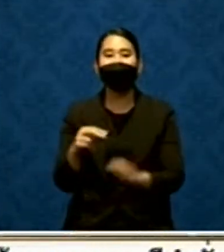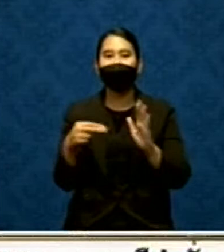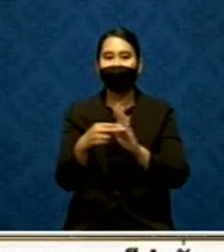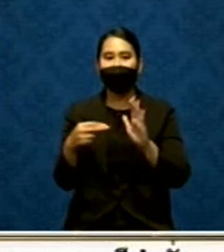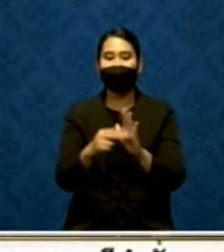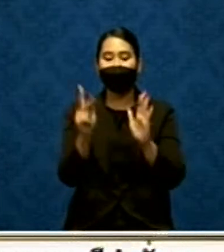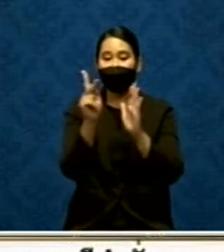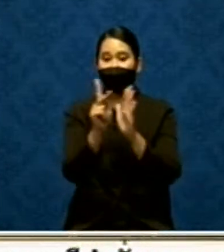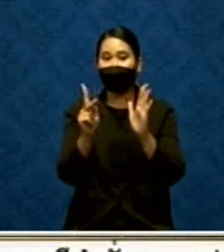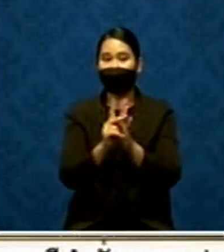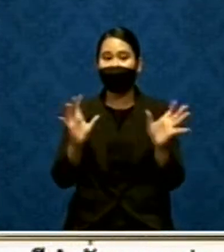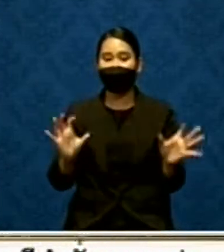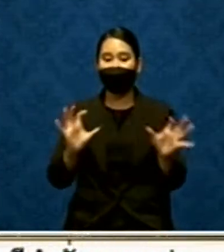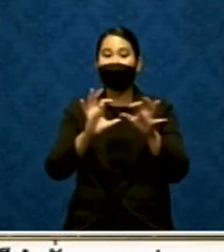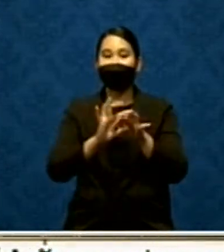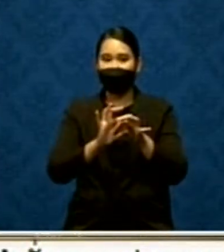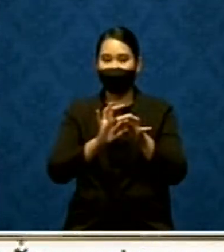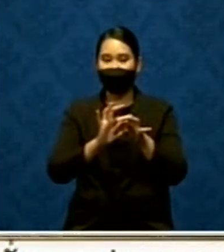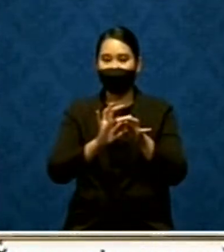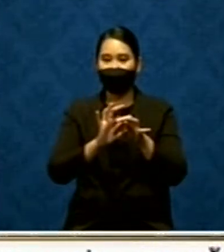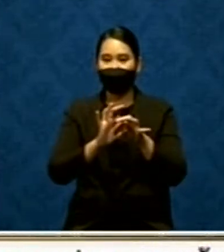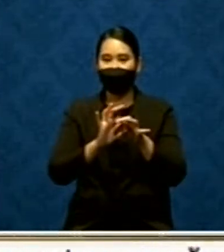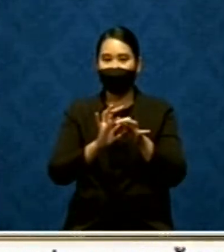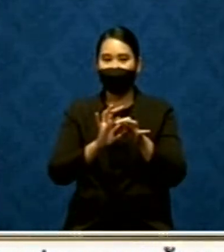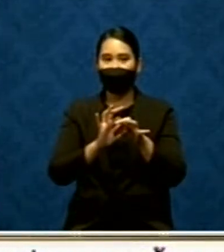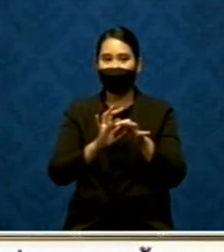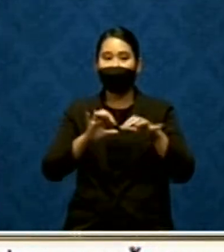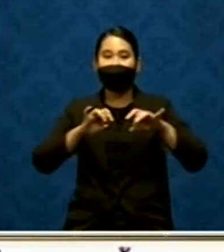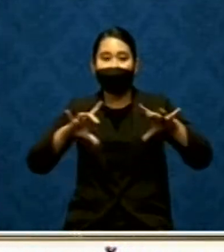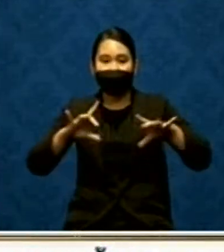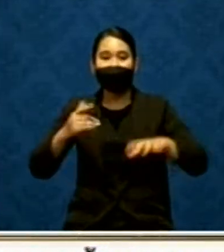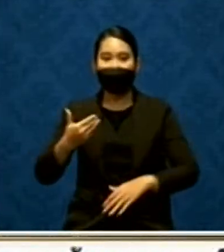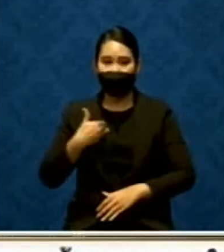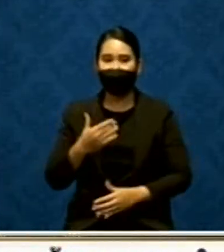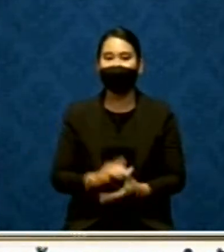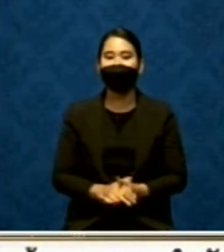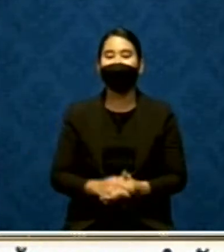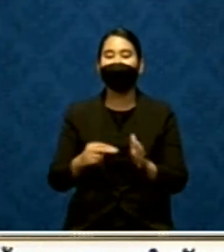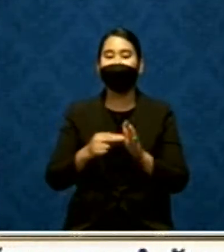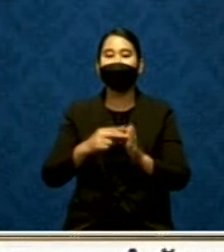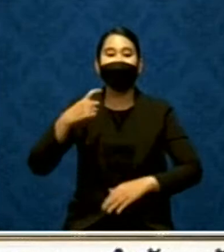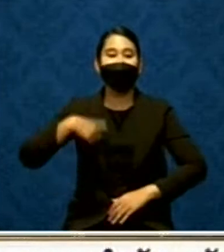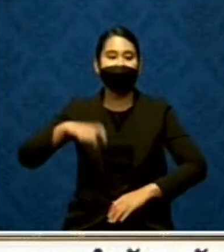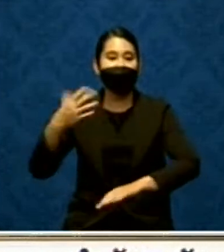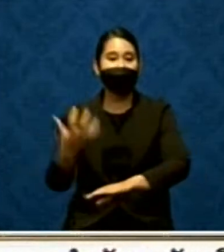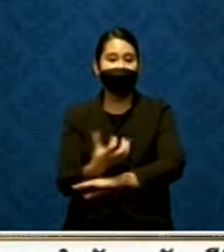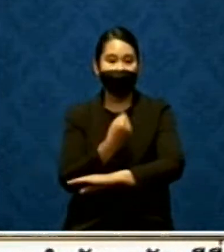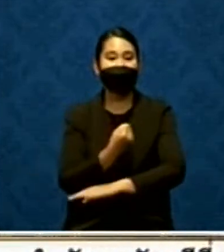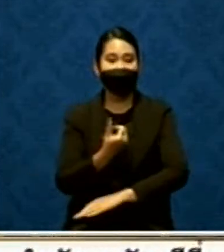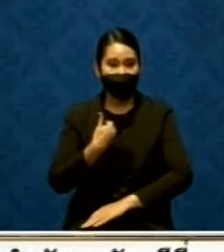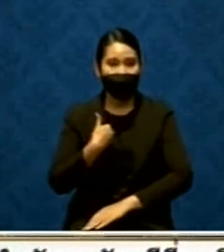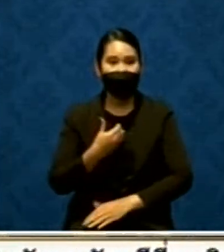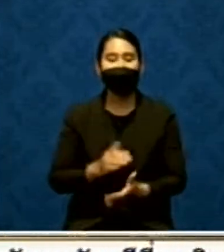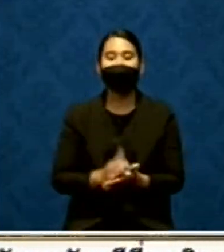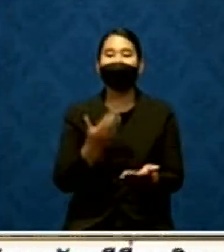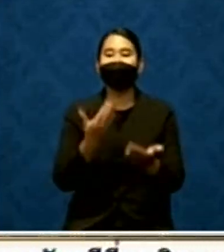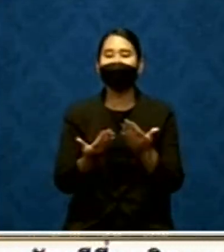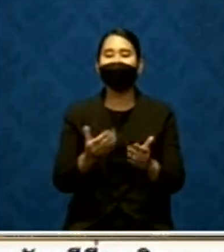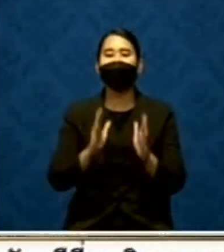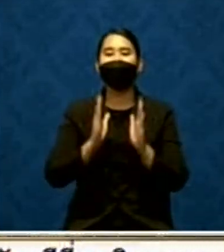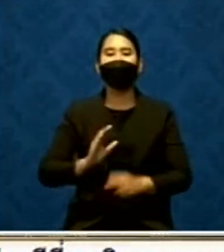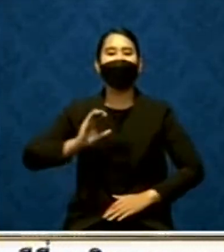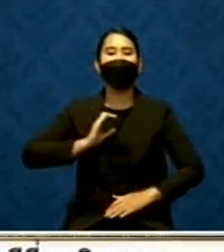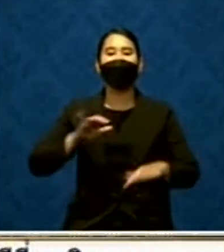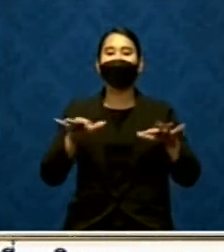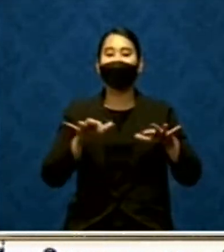กฎหมายที่เกี่ยวข้องกับประมวลวิอาญาหรือไม่ท่านต้องไปขออำนาจศาลไหมหรือให้แต่เพียงเจ้าหน้าที่บังคับ